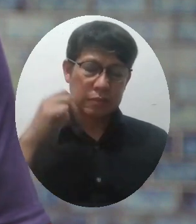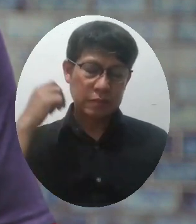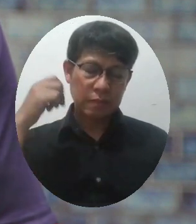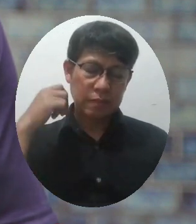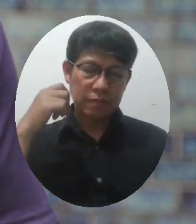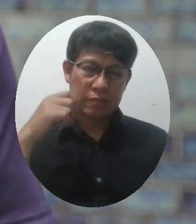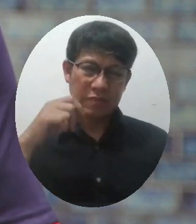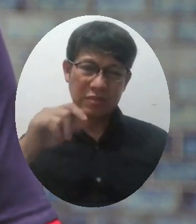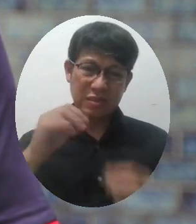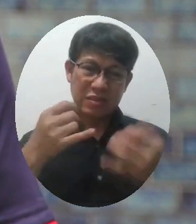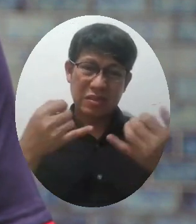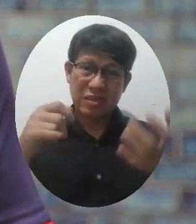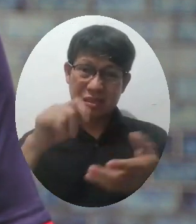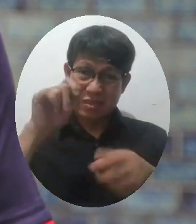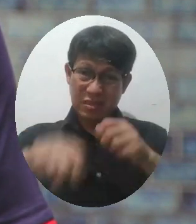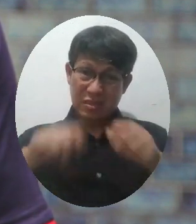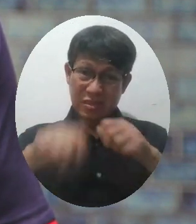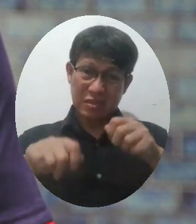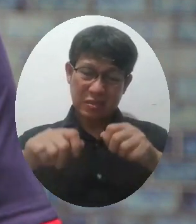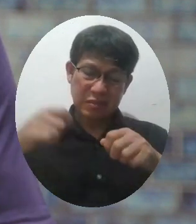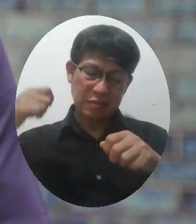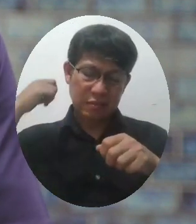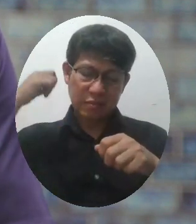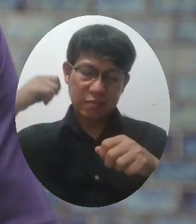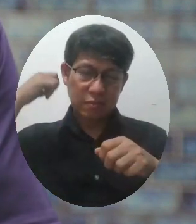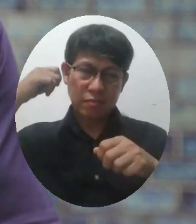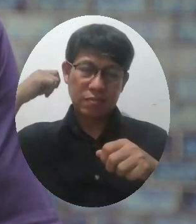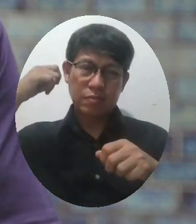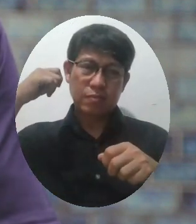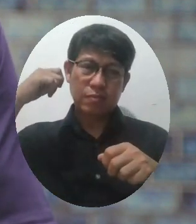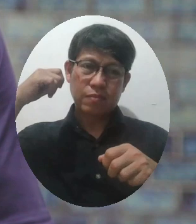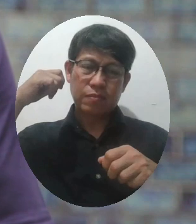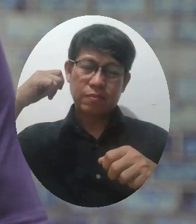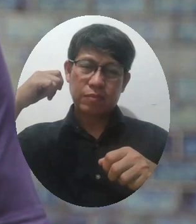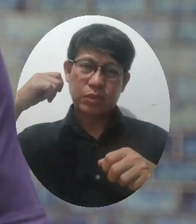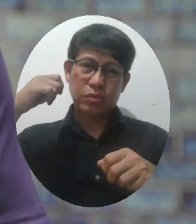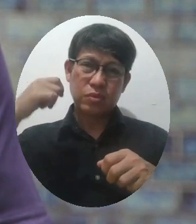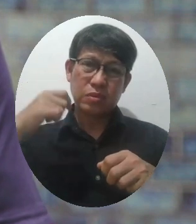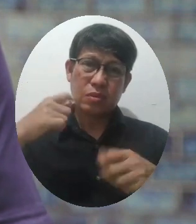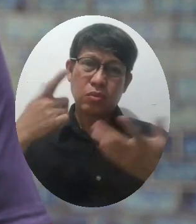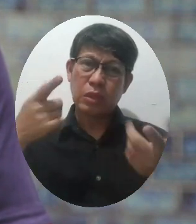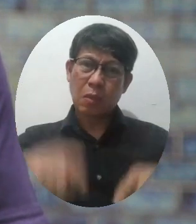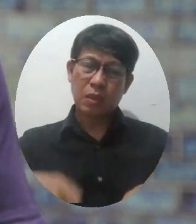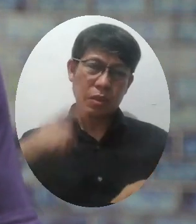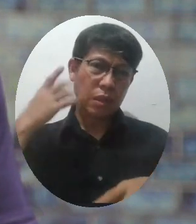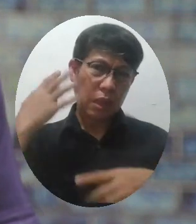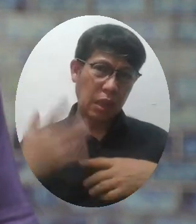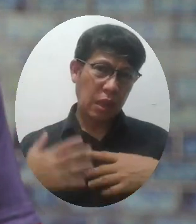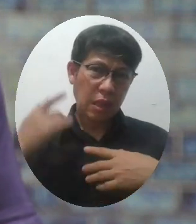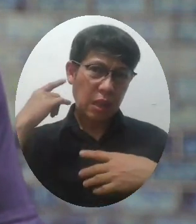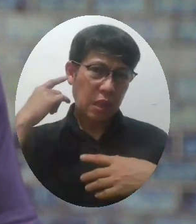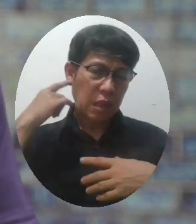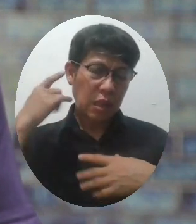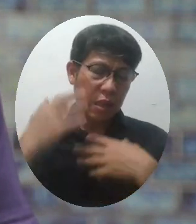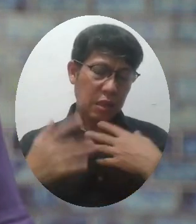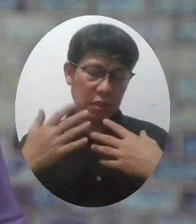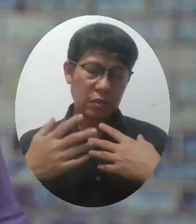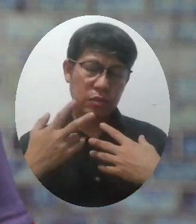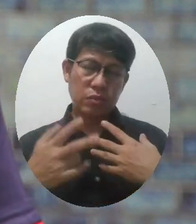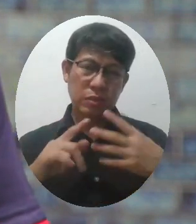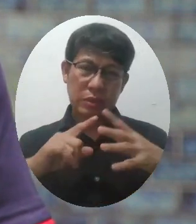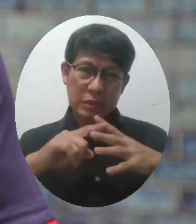tenga gamit ang palito ng posporo. Dahil dito, dumugo ang loob ng